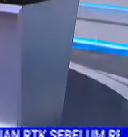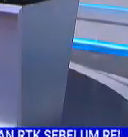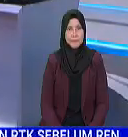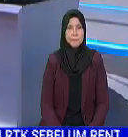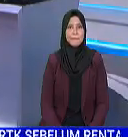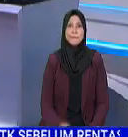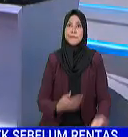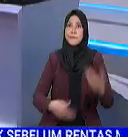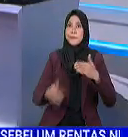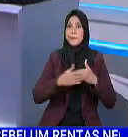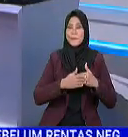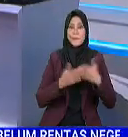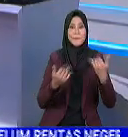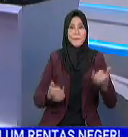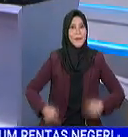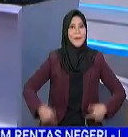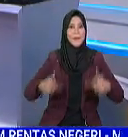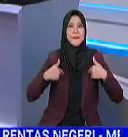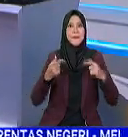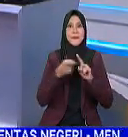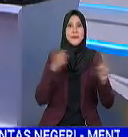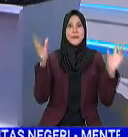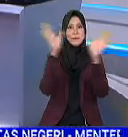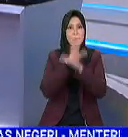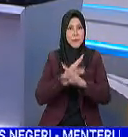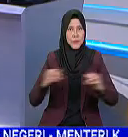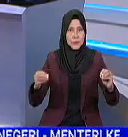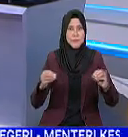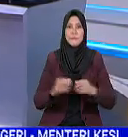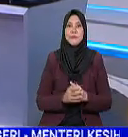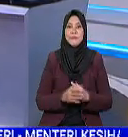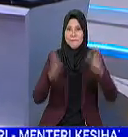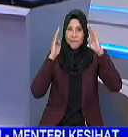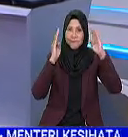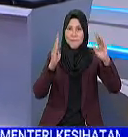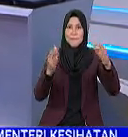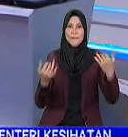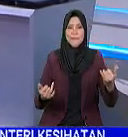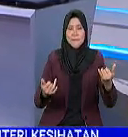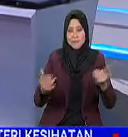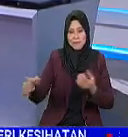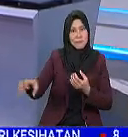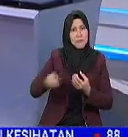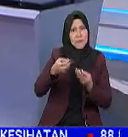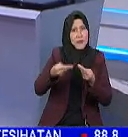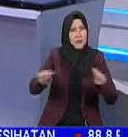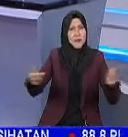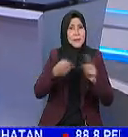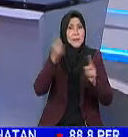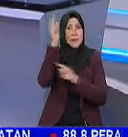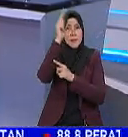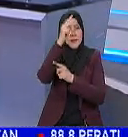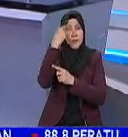kita beralih ke lintas langsung dari bumi kenyalang antara tumpuan hari ini pengambilan tanah oleh kerajaan untuk